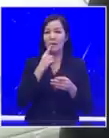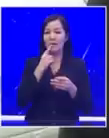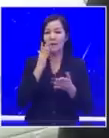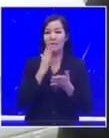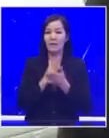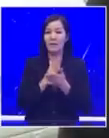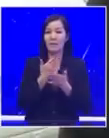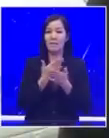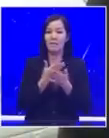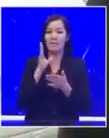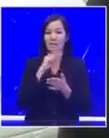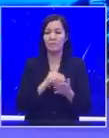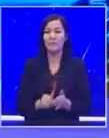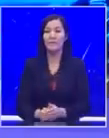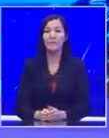екенін дәлелдеудеміз деп ойлаймын.